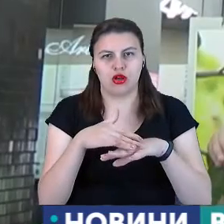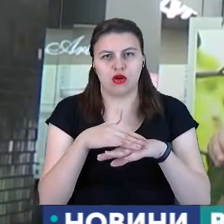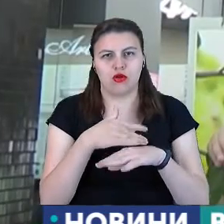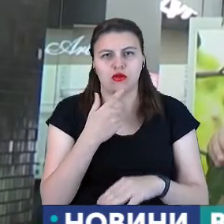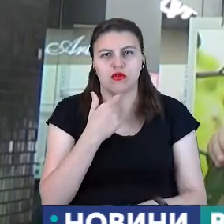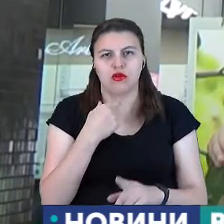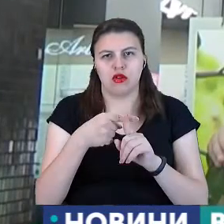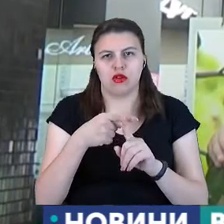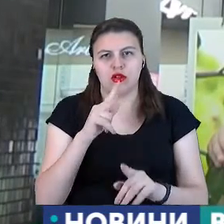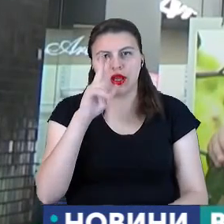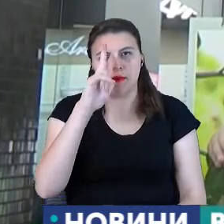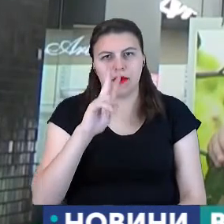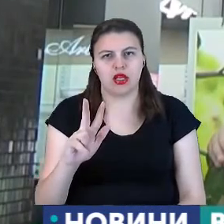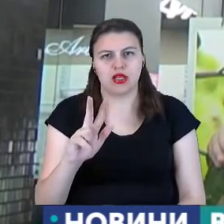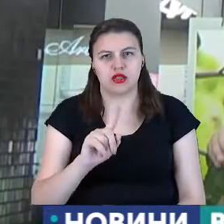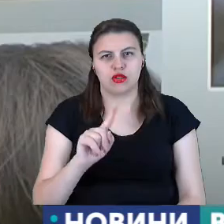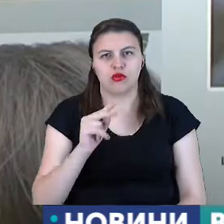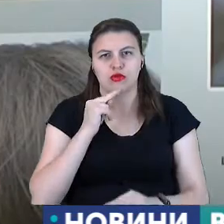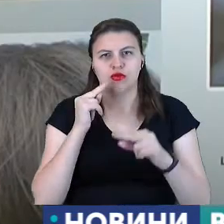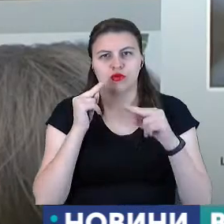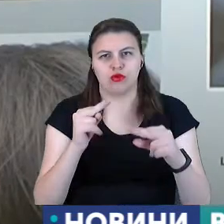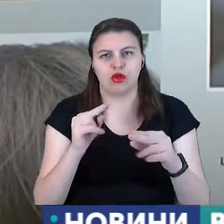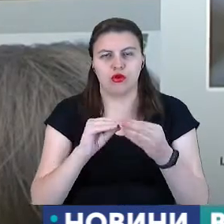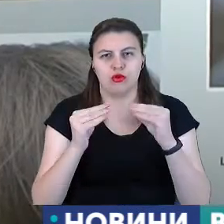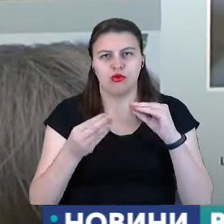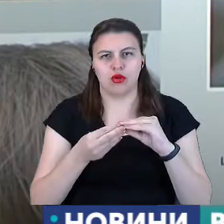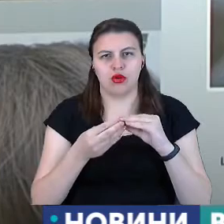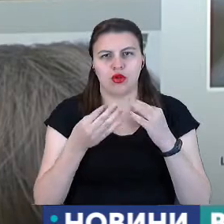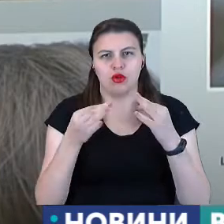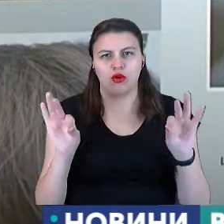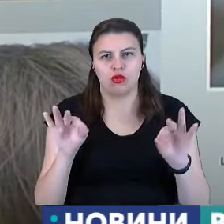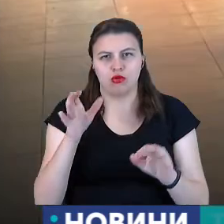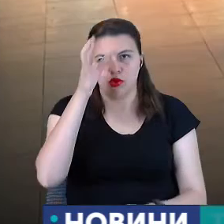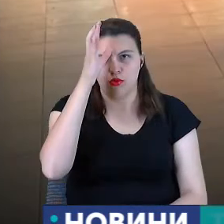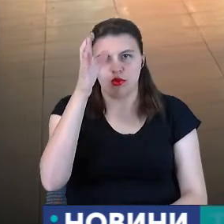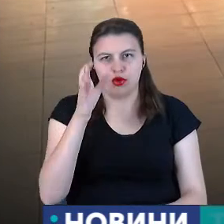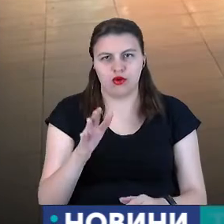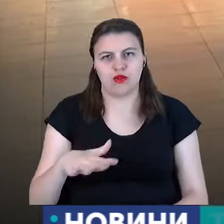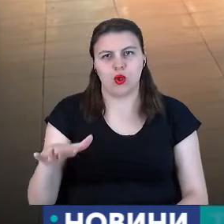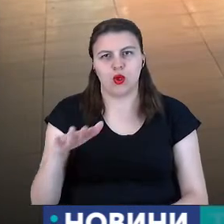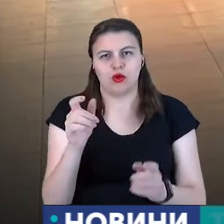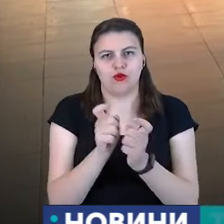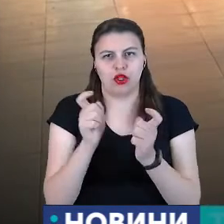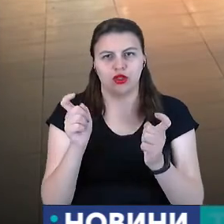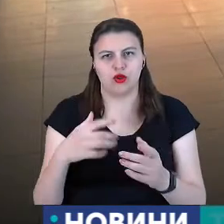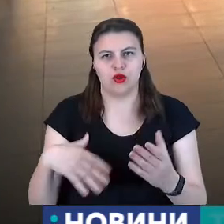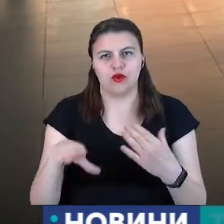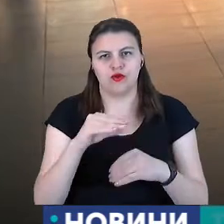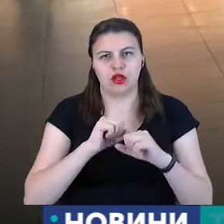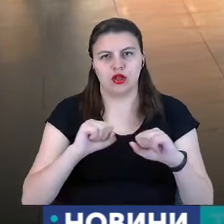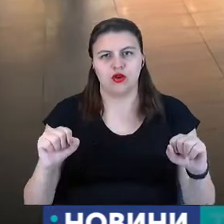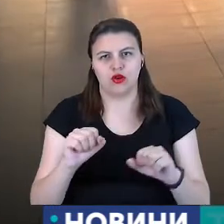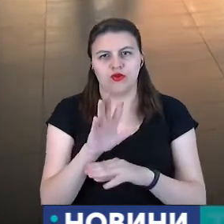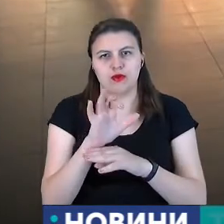аби привернути увагу людей до проблеми доступу до освіти в зоні конфлікту. Все герои снимков – это детки, 5-6